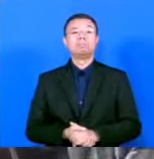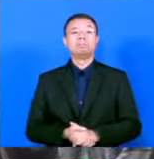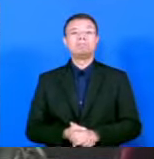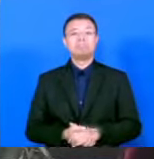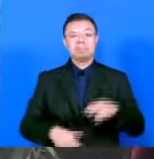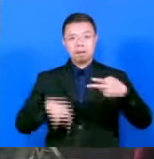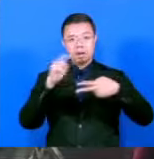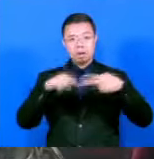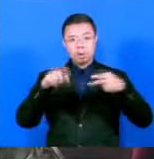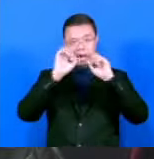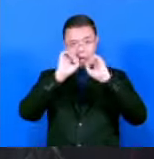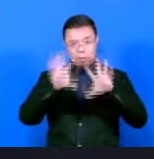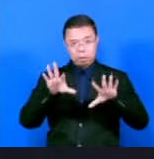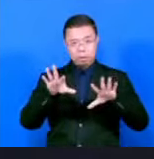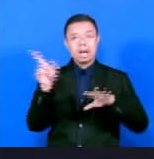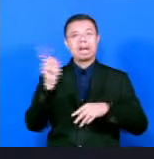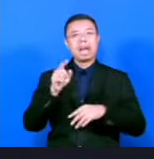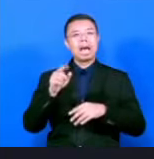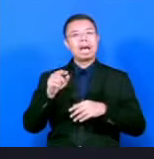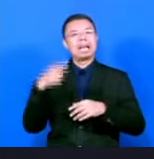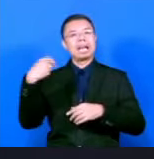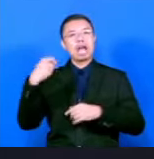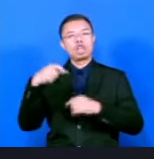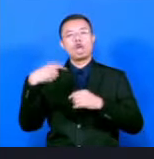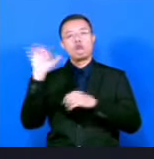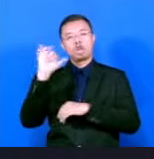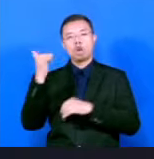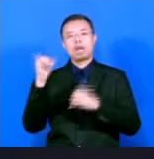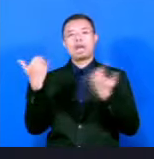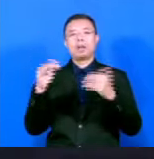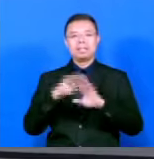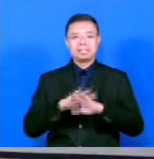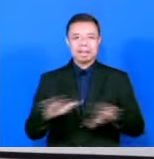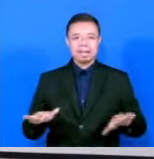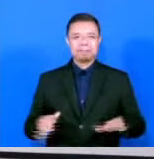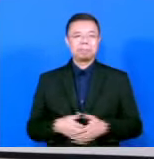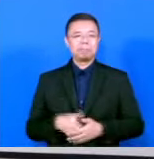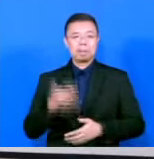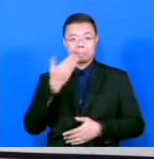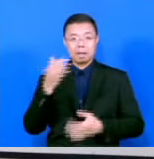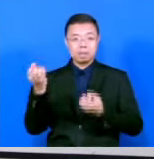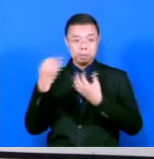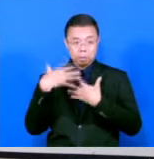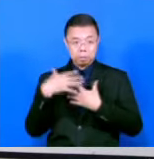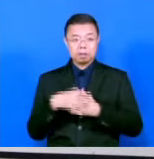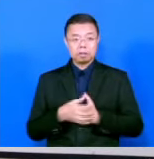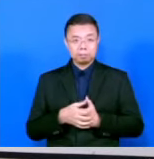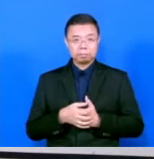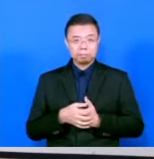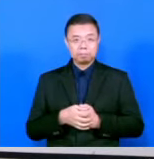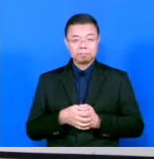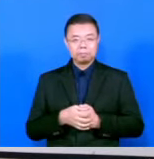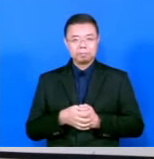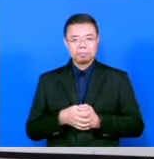Demikian Indi juga pemirsa informasi dari Biro Yogyakarta, kembali ke Anda. Baik, terima kasih atas informasinya Danita Riyadini dari Biro